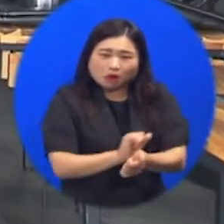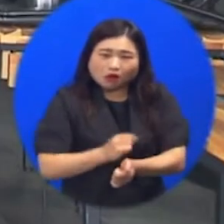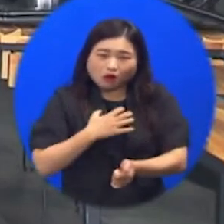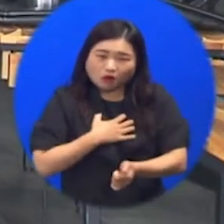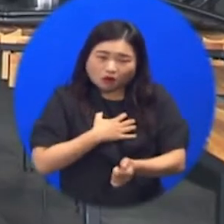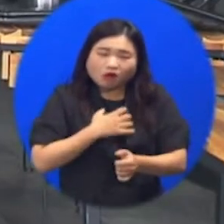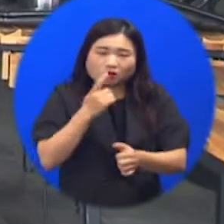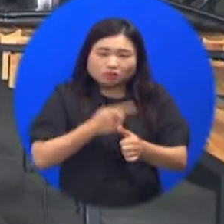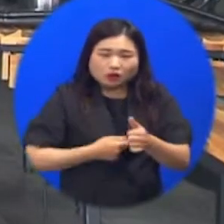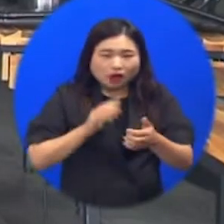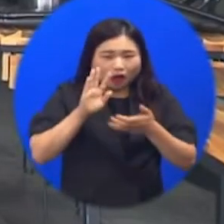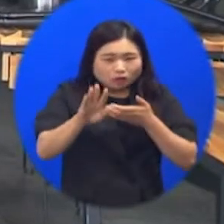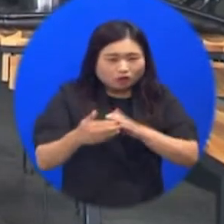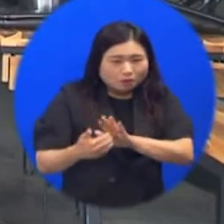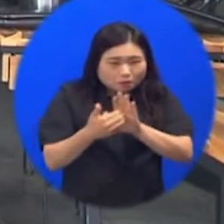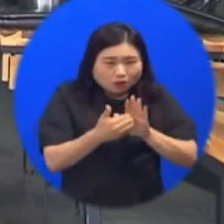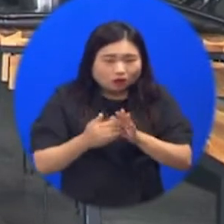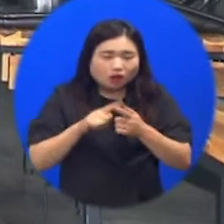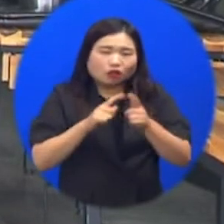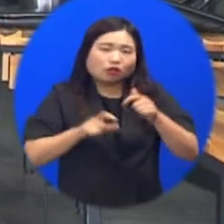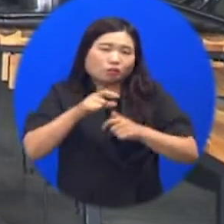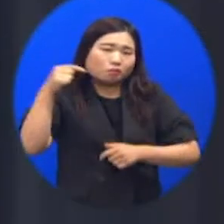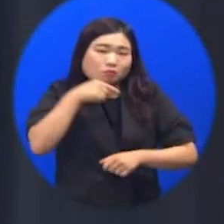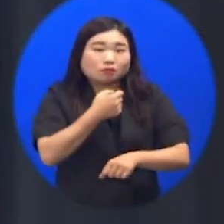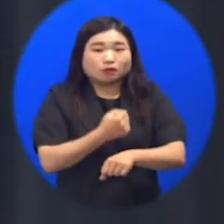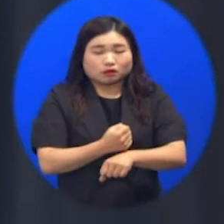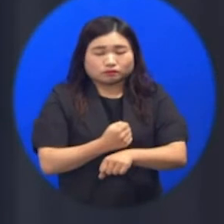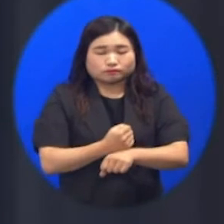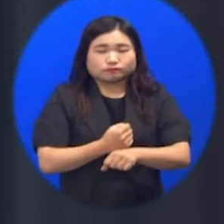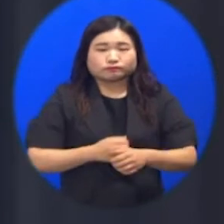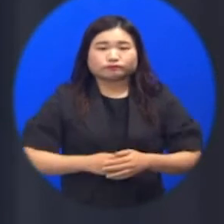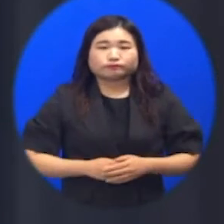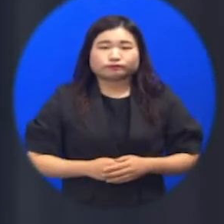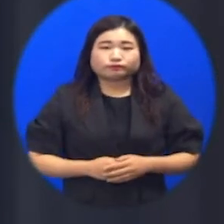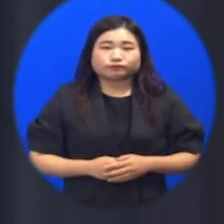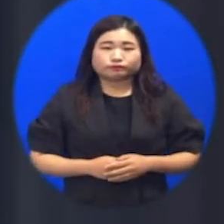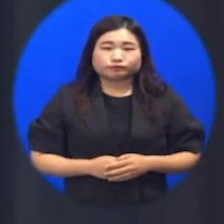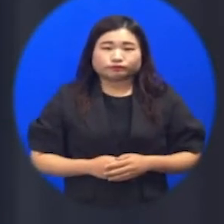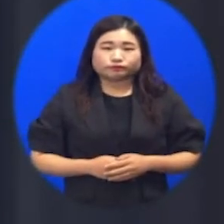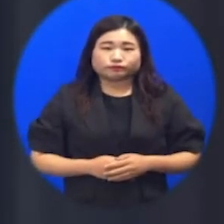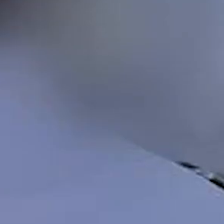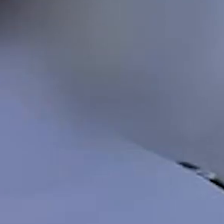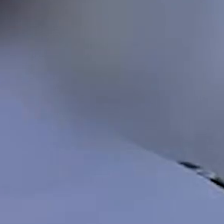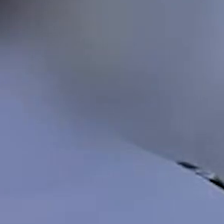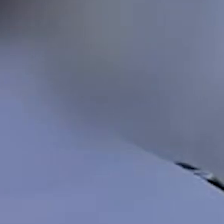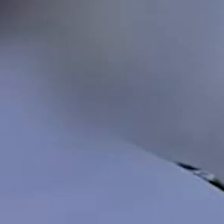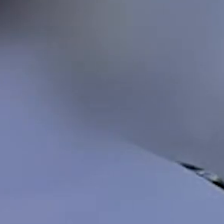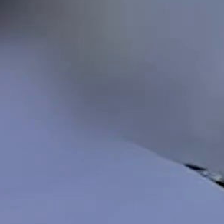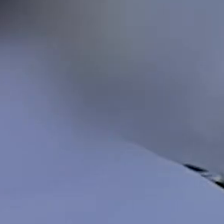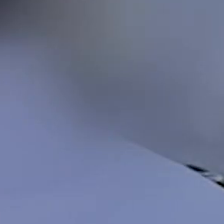고강도 방역 조치를 이어갈 것이라고 강조했습니다. KBS 뉴스 황주양입니다.